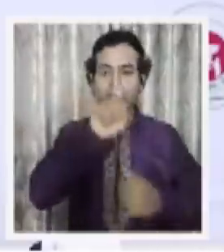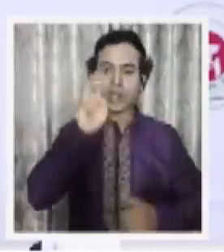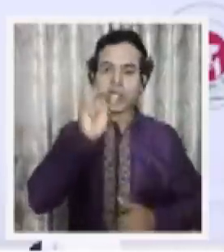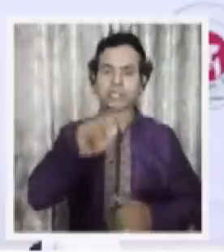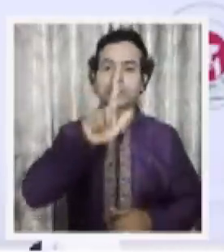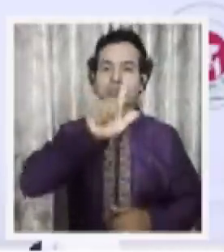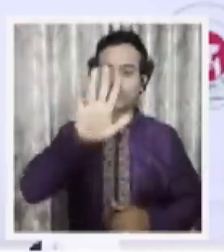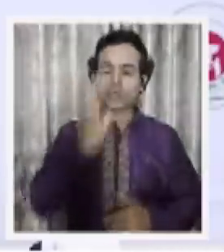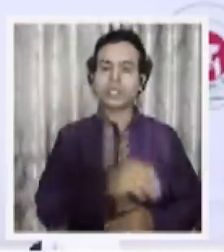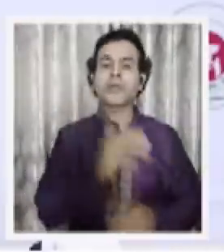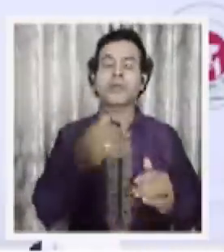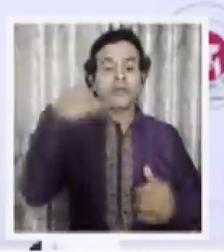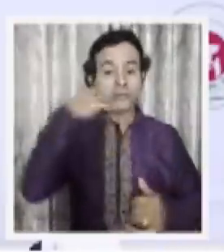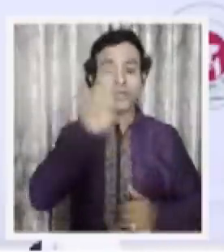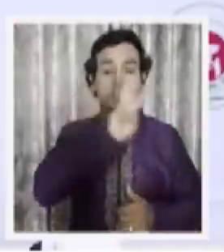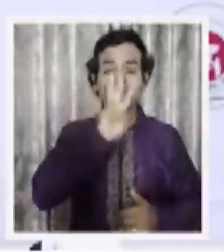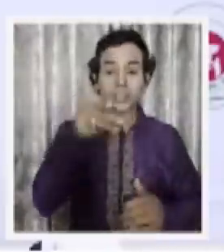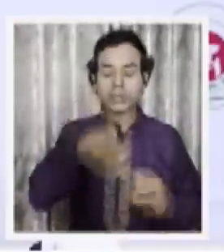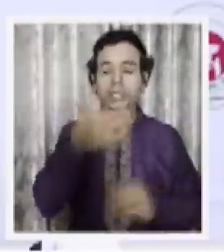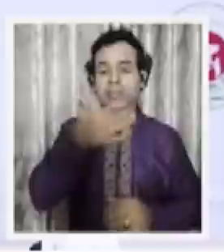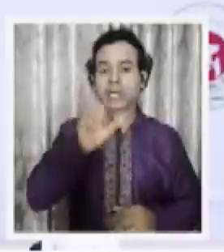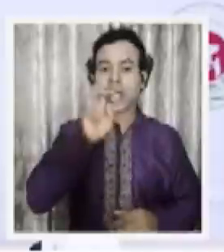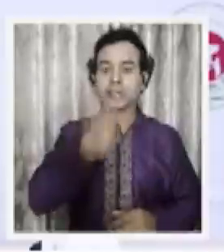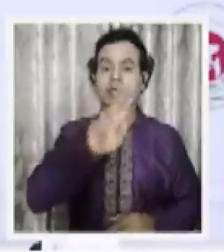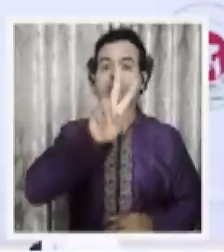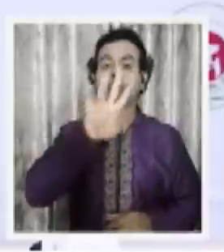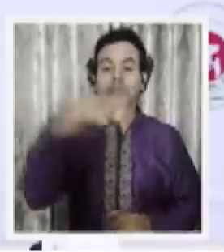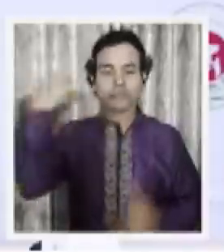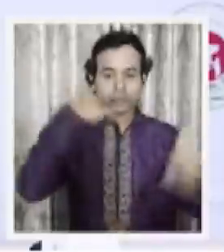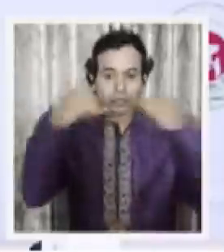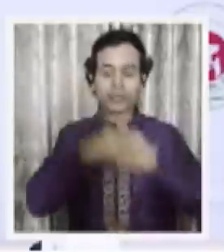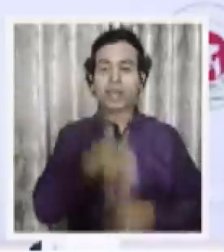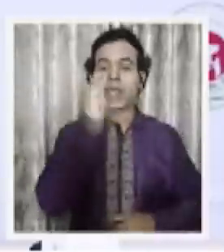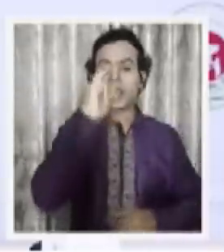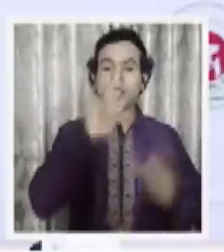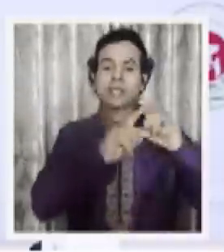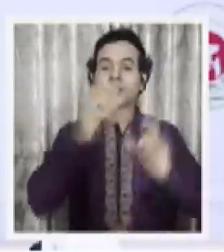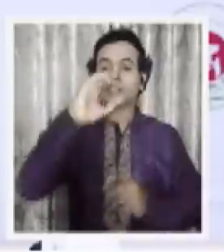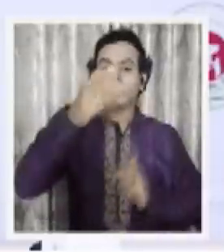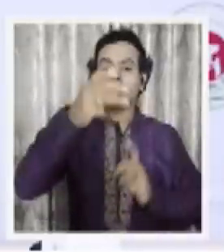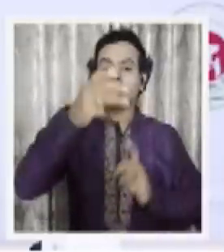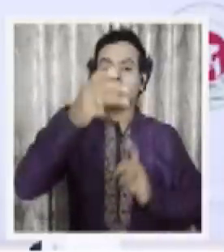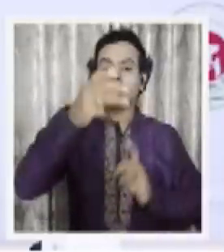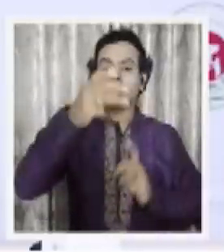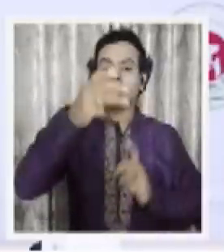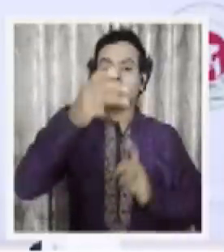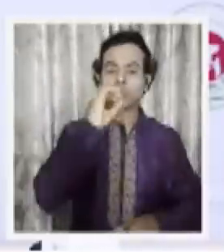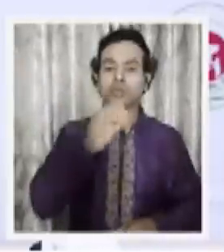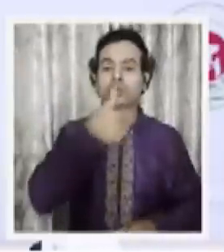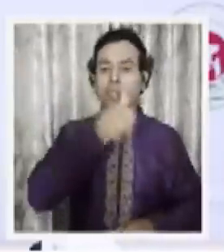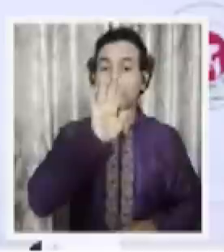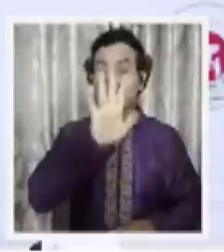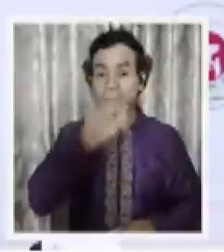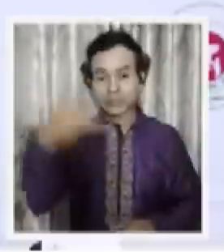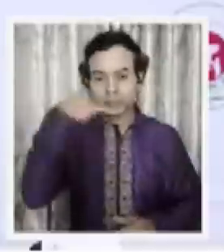হটলাইনে 60,025 এবং IDCR এর হটলাইন নাম্বার 10655 এটাতে 414।